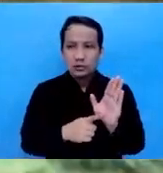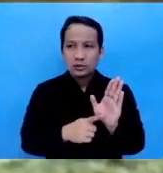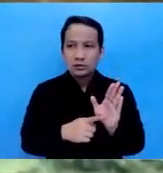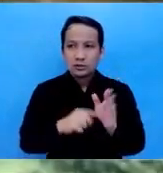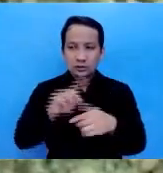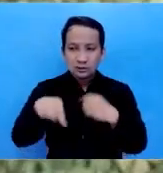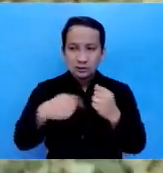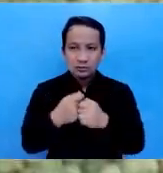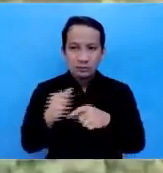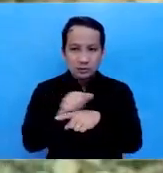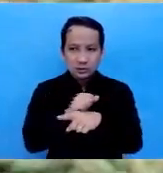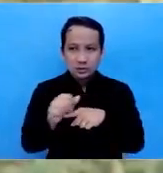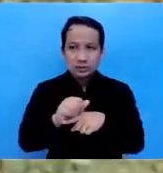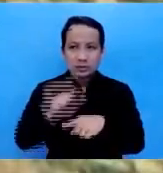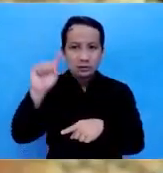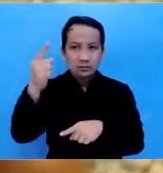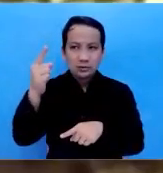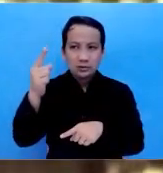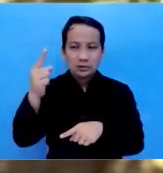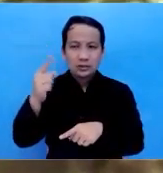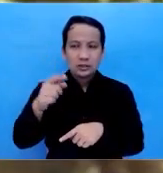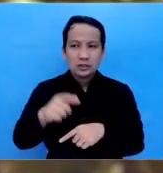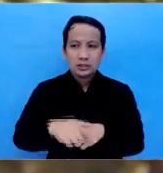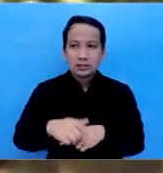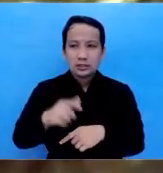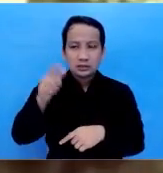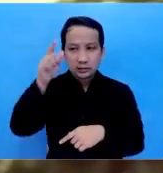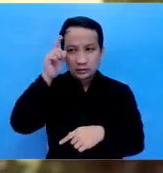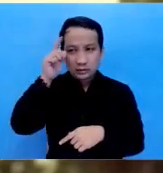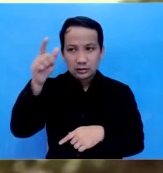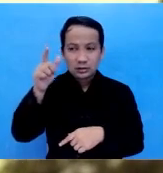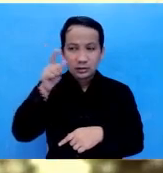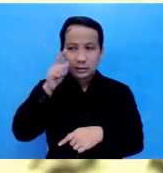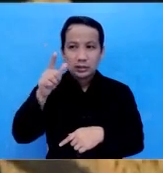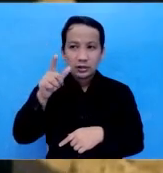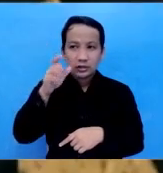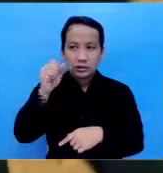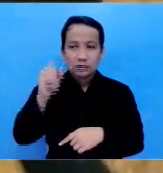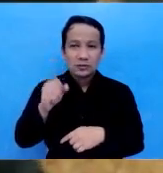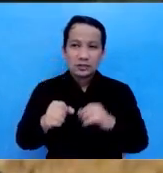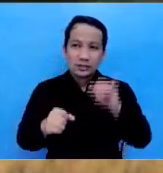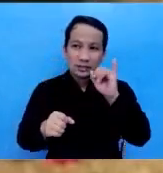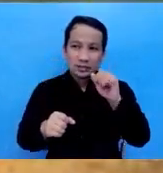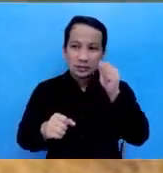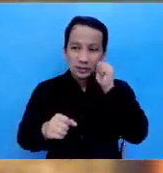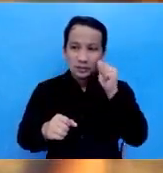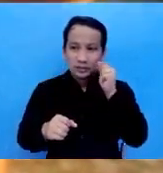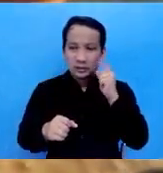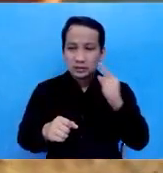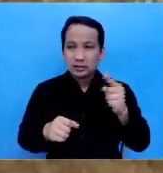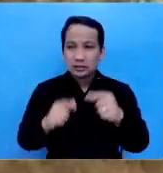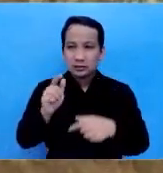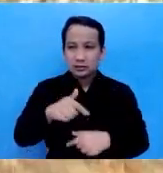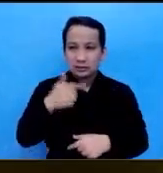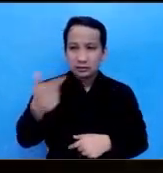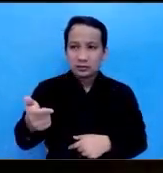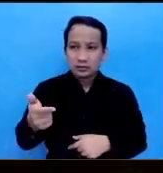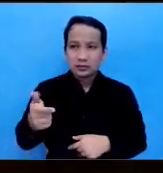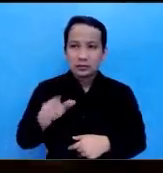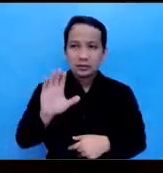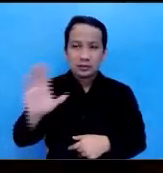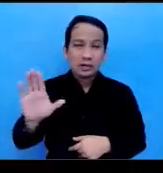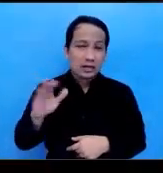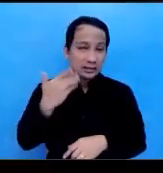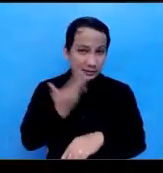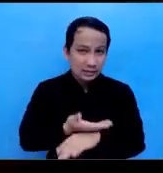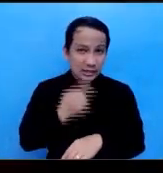ng unang Darna na si Leonor, played by Iza Calzado. Sa susunod na tagapangalaga ng bato, ang kanyang